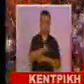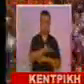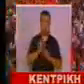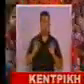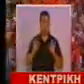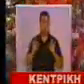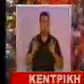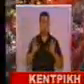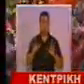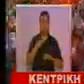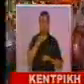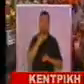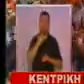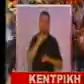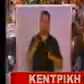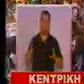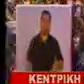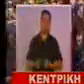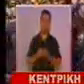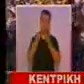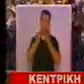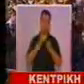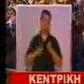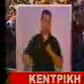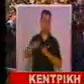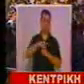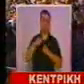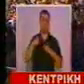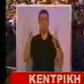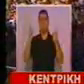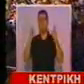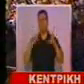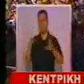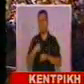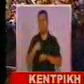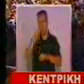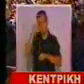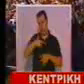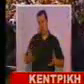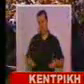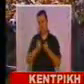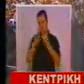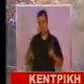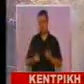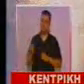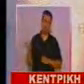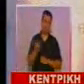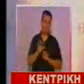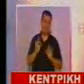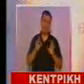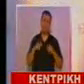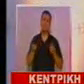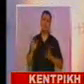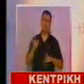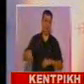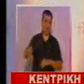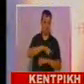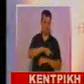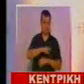Κανένας δεν πρόκειται να σώσει το λαό ως επίδοξος σωτήρας. Τη Νέα Δημοκρατία και τον Πασόκ τους ξέρουμε